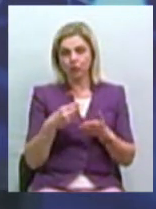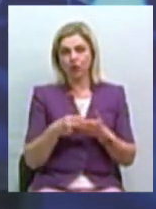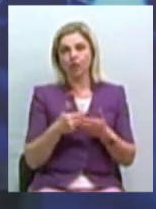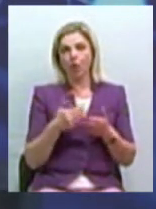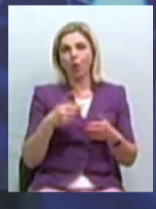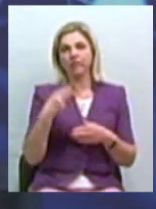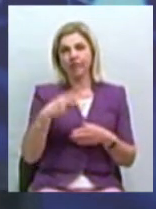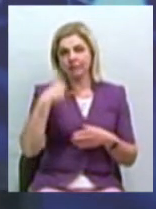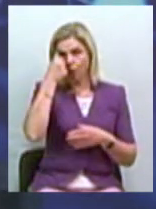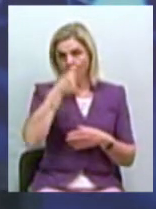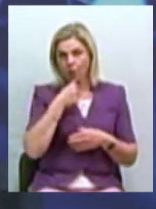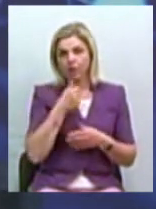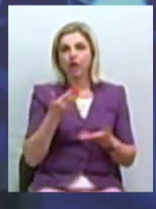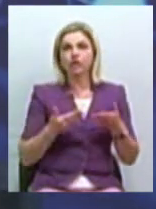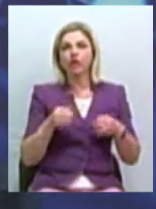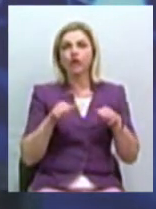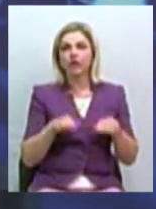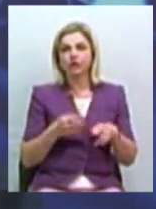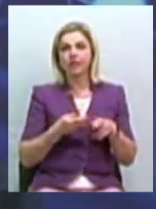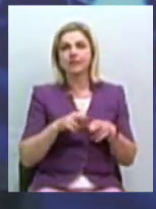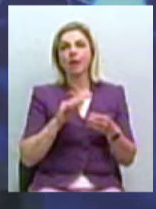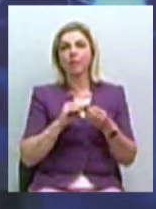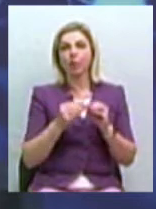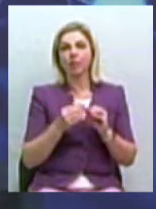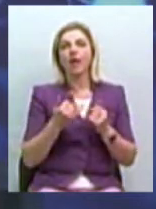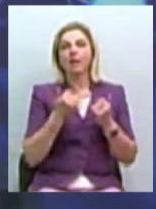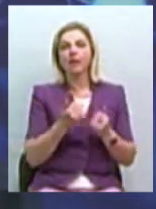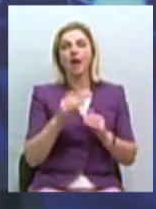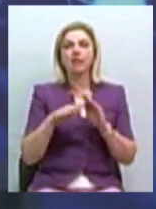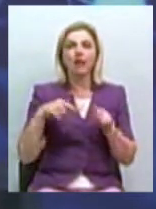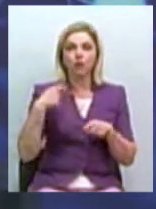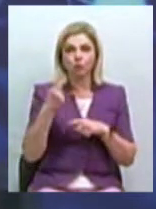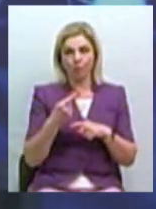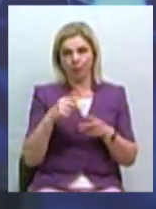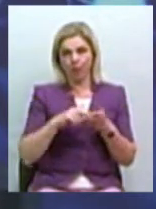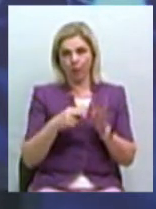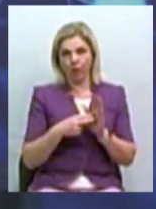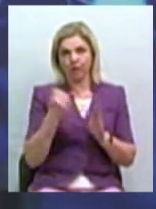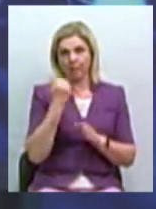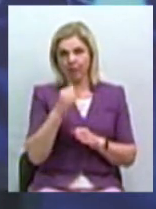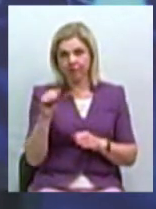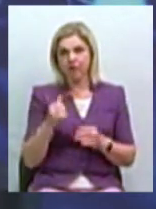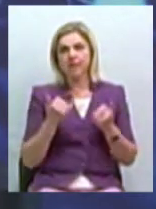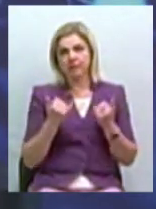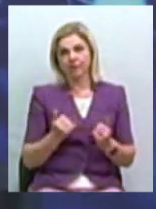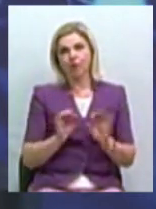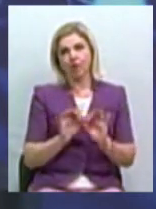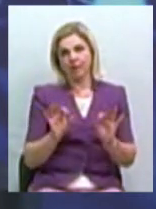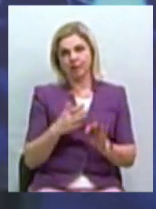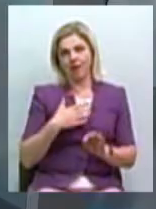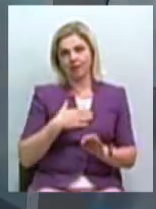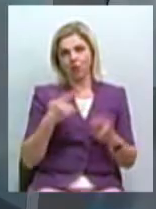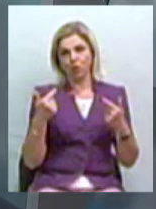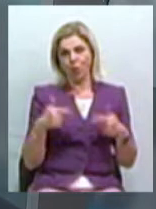2019? Та чи вирішені ці проблеми для наступних проєктів-переможців? Розкажуть сьогодні наші гості в